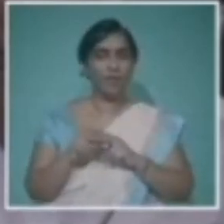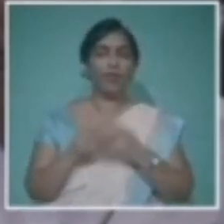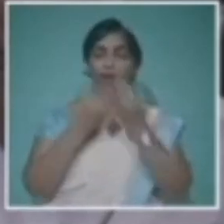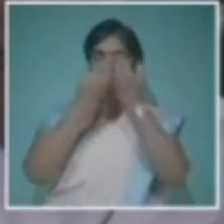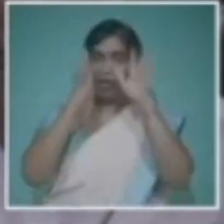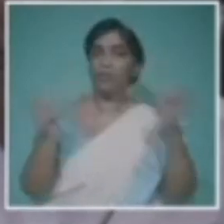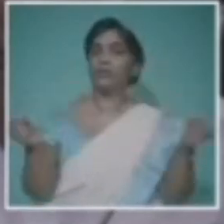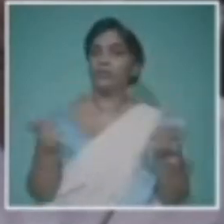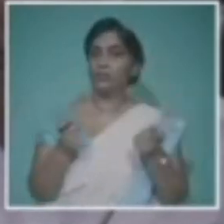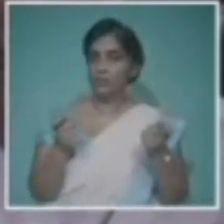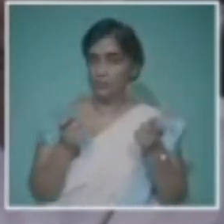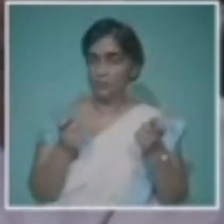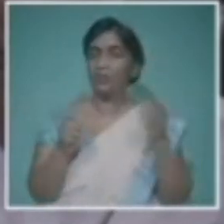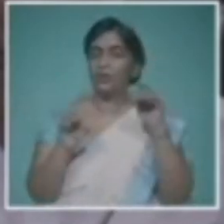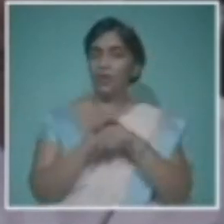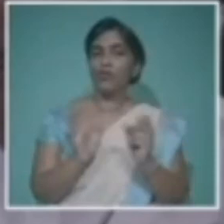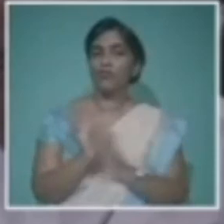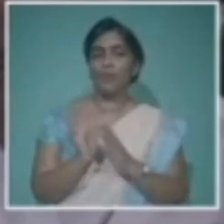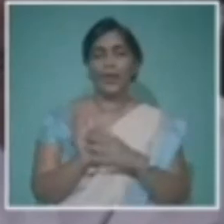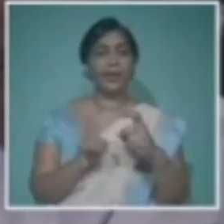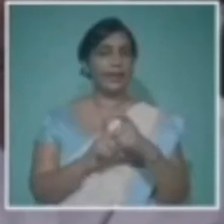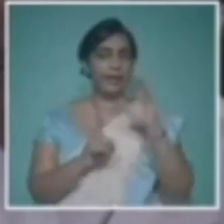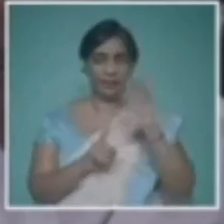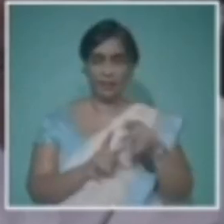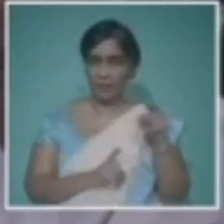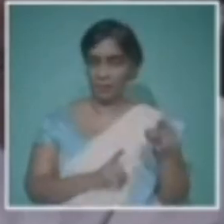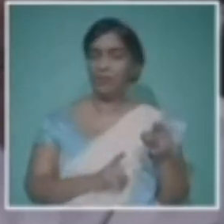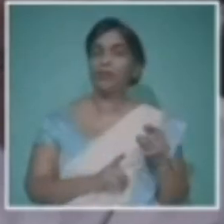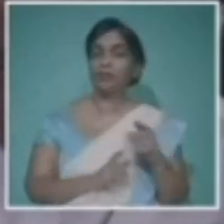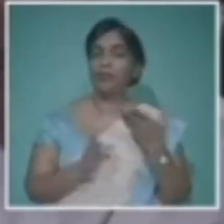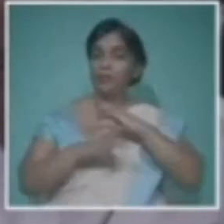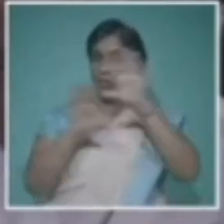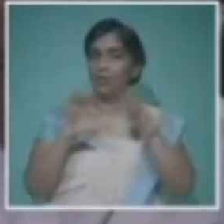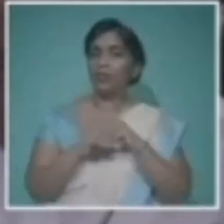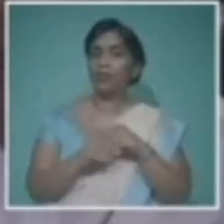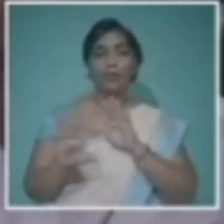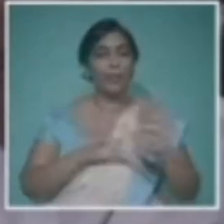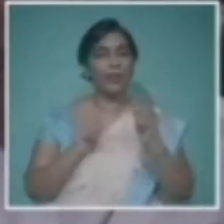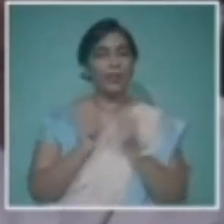විවෘත වෙළඳපොළ කමිටුවේ අධ්‍යක්ෂකවරයා වේ පද්ධතිය ඇතුළත මෙහෙයුම්වලදී සමහර